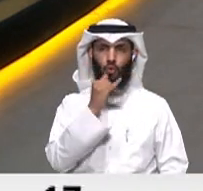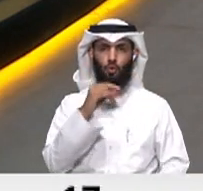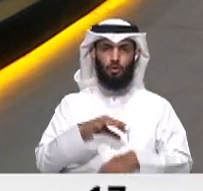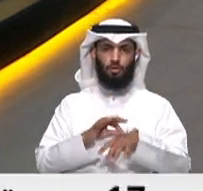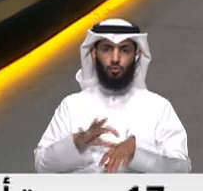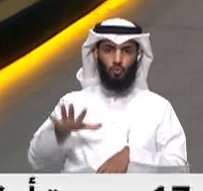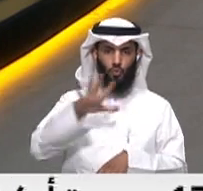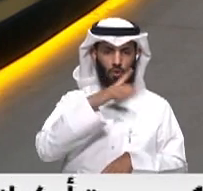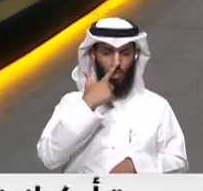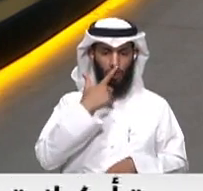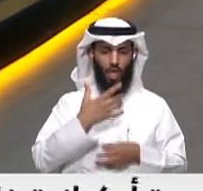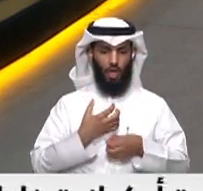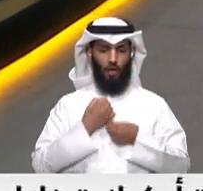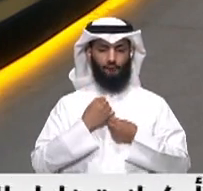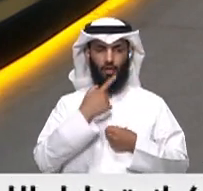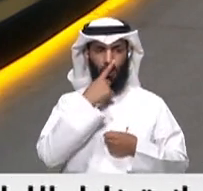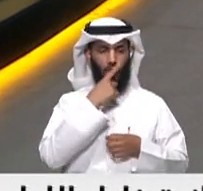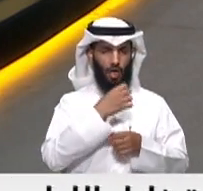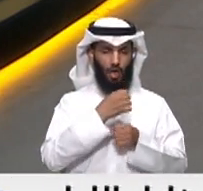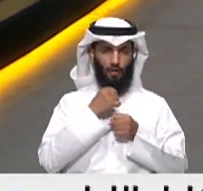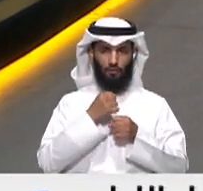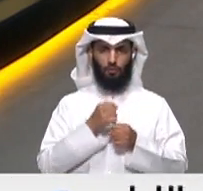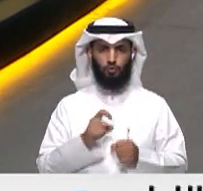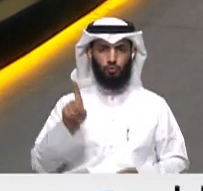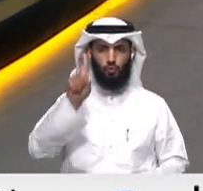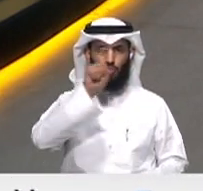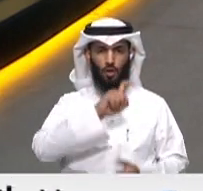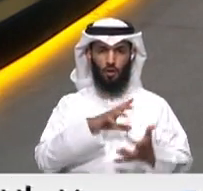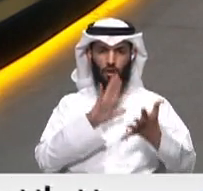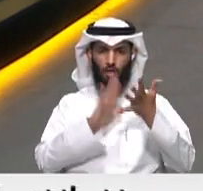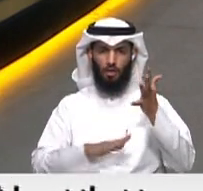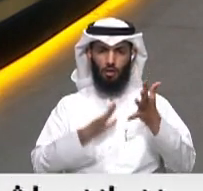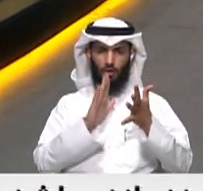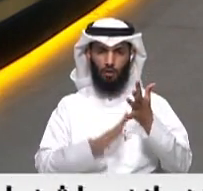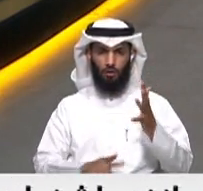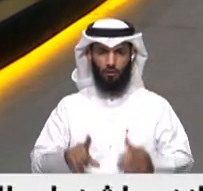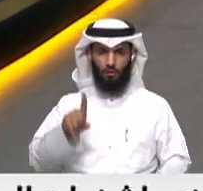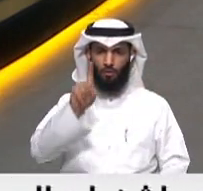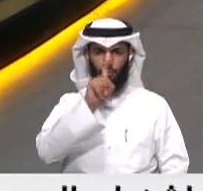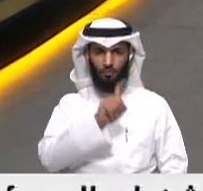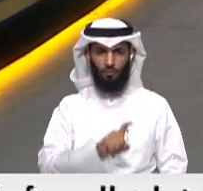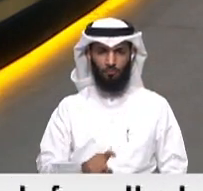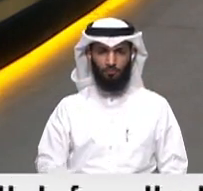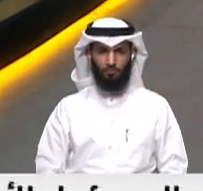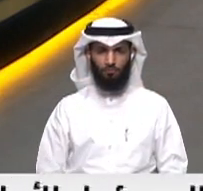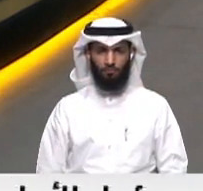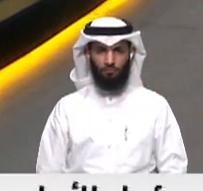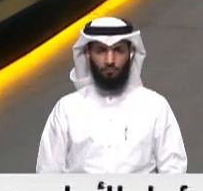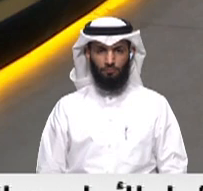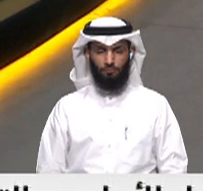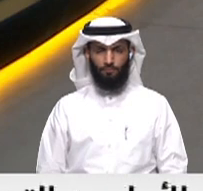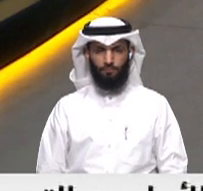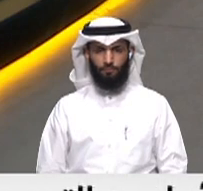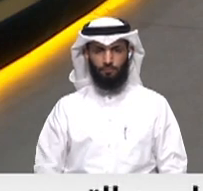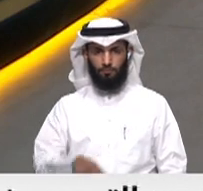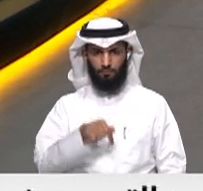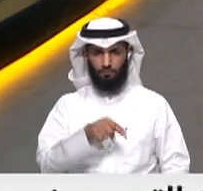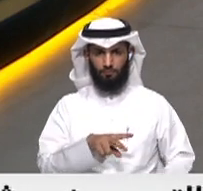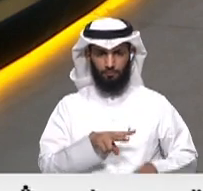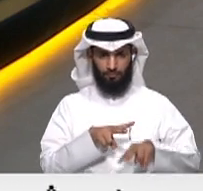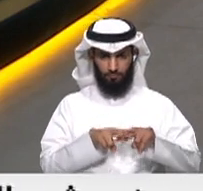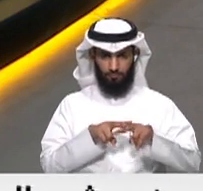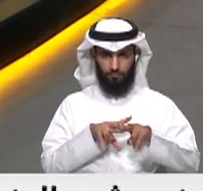ويزداد الاشتعال في المنطقة. سؤال أخير دكتور محمد، هذا الهجوم الإسرائيلي على